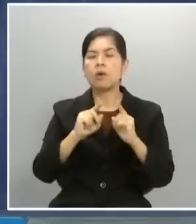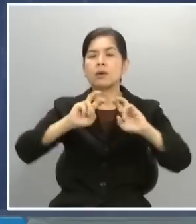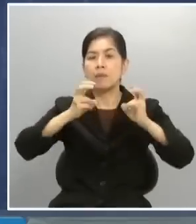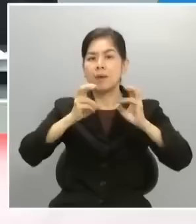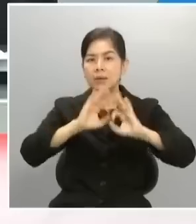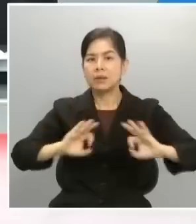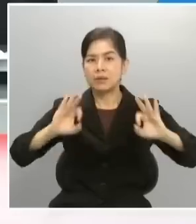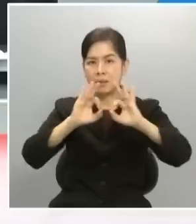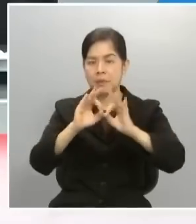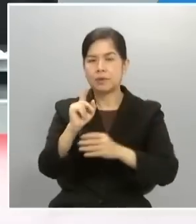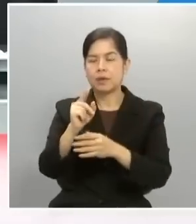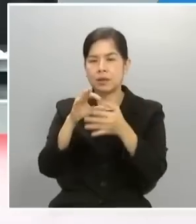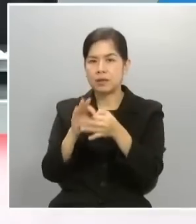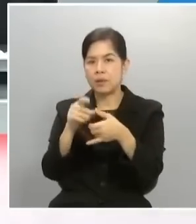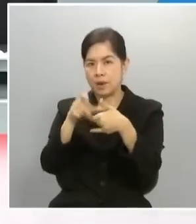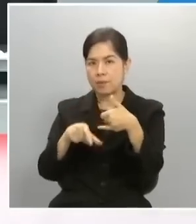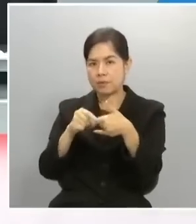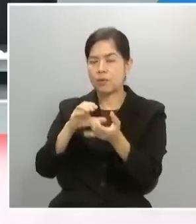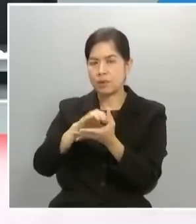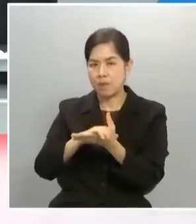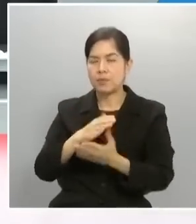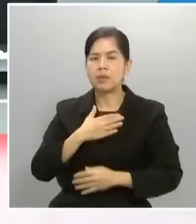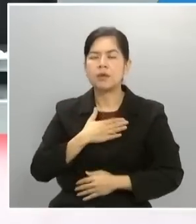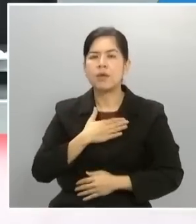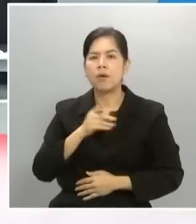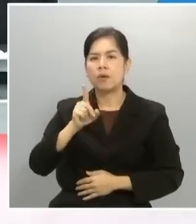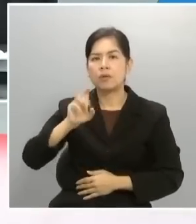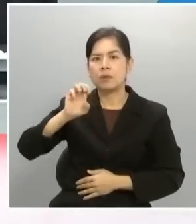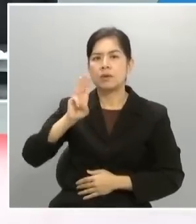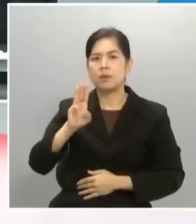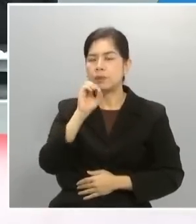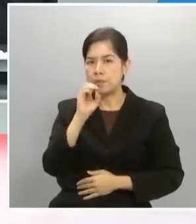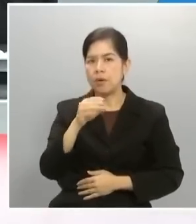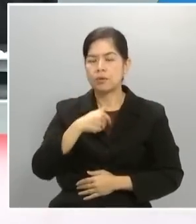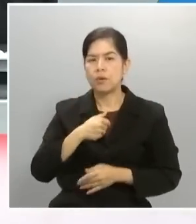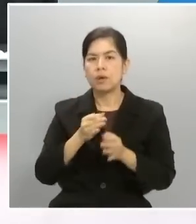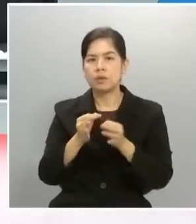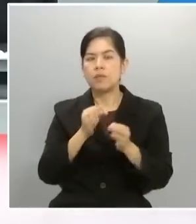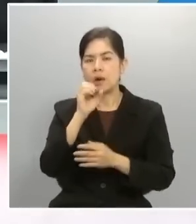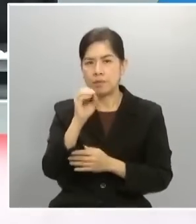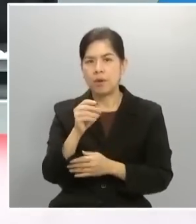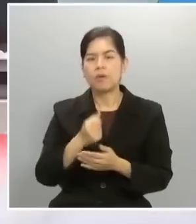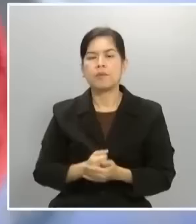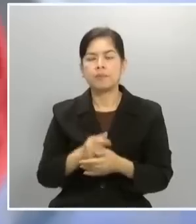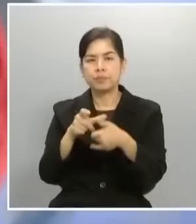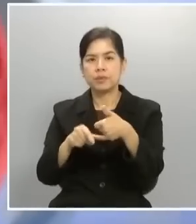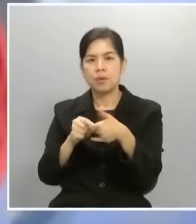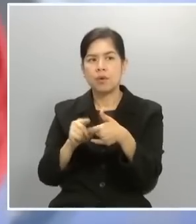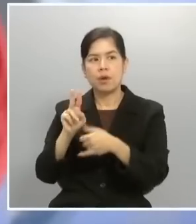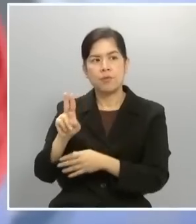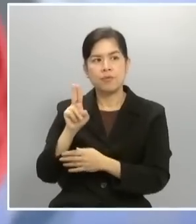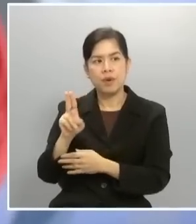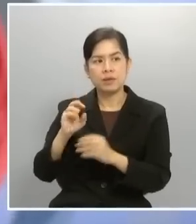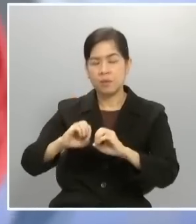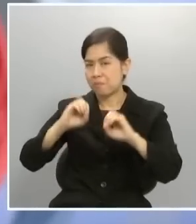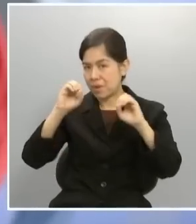ของสามีตัวเธอเองด้วยค่ะนะฮะในมของสามีตัวเธอเองเธอได้มีการชี้แจงนะฮบอกว่าคุณเซฟเองเนี่ยนะครับไม่เคยมีเรื่องราวของการไป